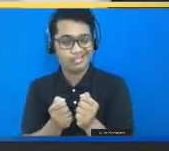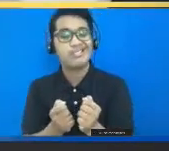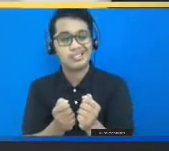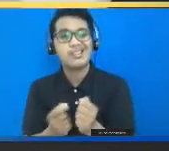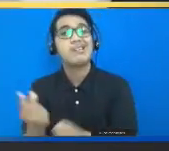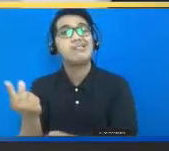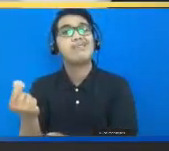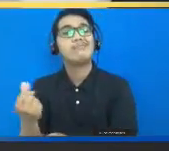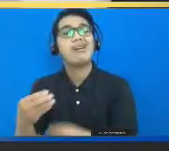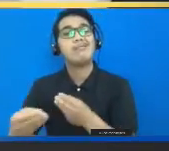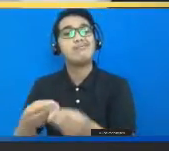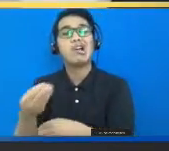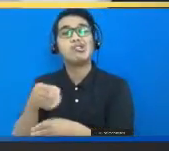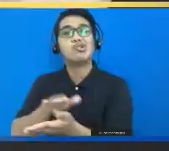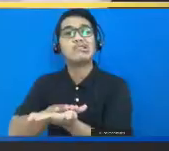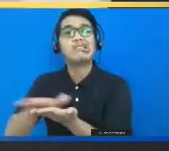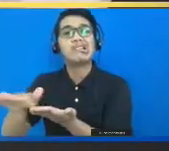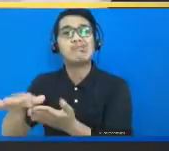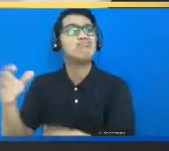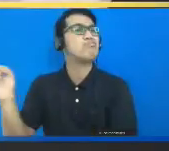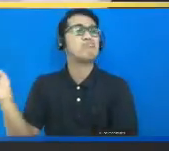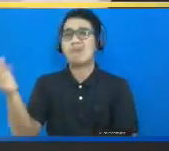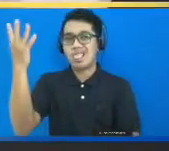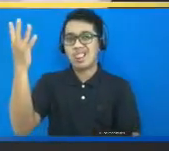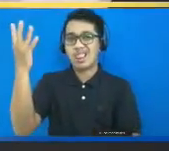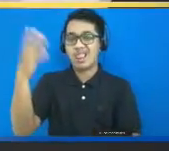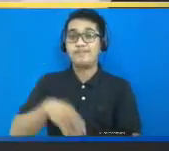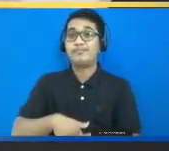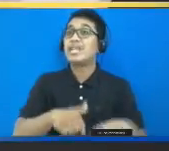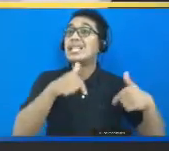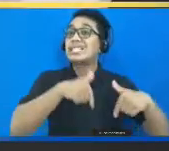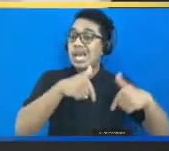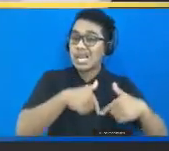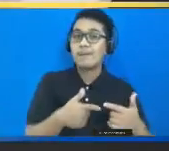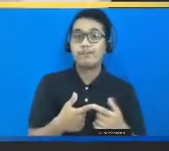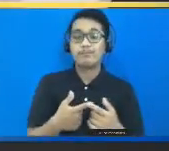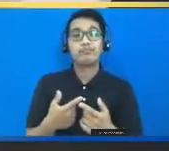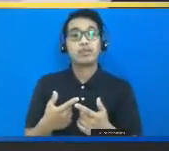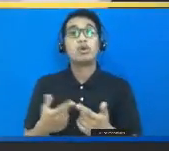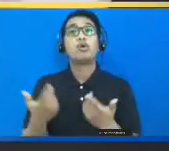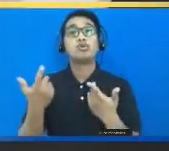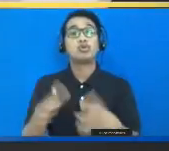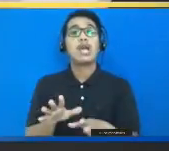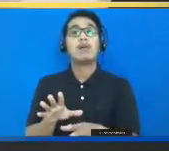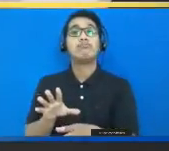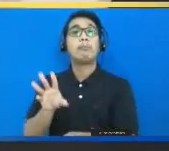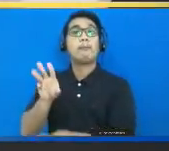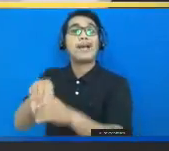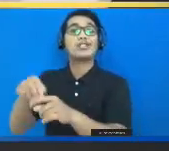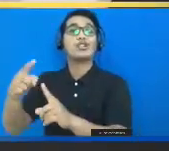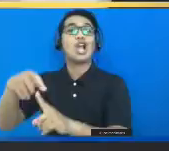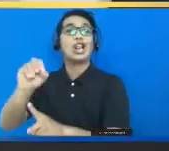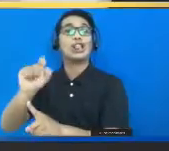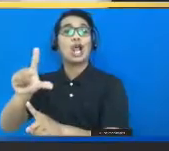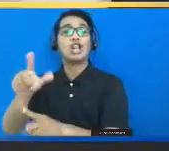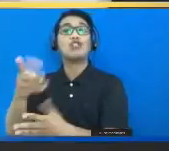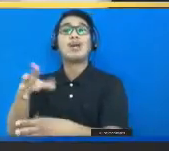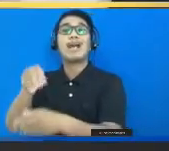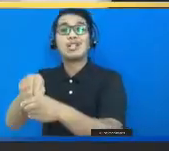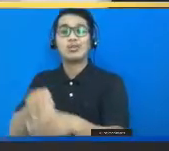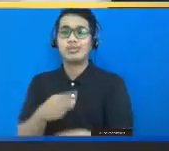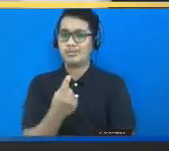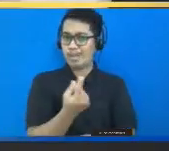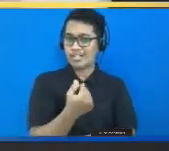biaya untuk pr-hide pengiriman itu cukup mahal gitu ya sekarang begitu mereka bisa naik tol biaya sudah